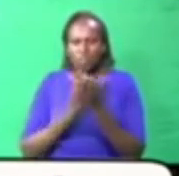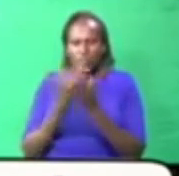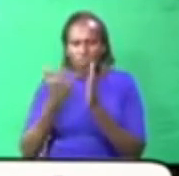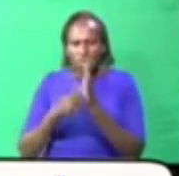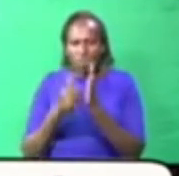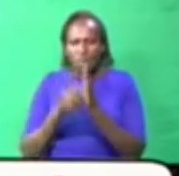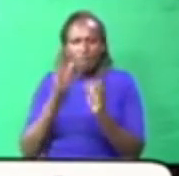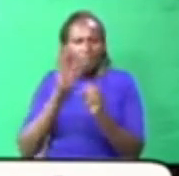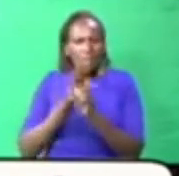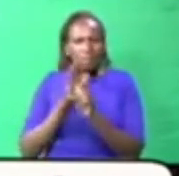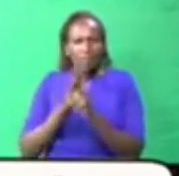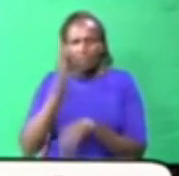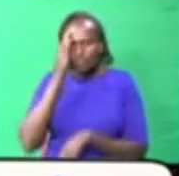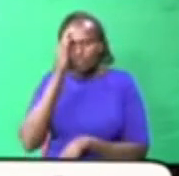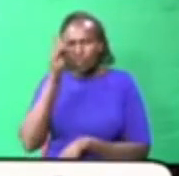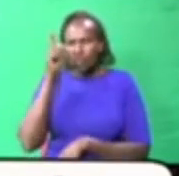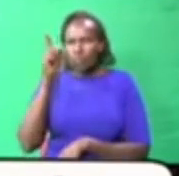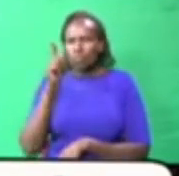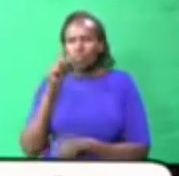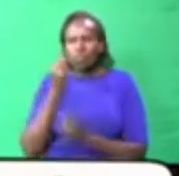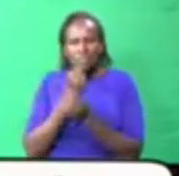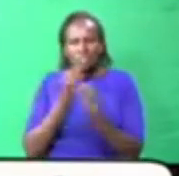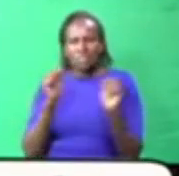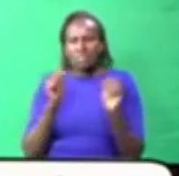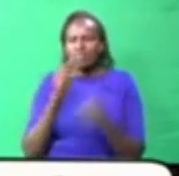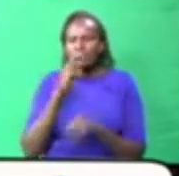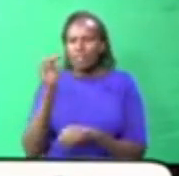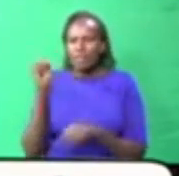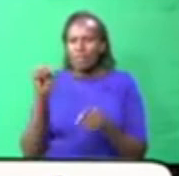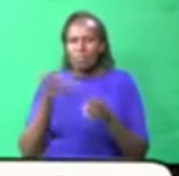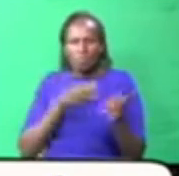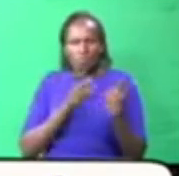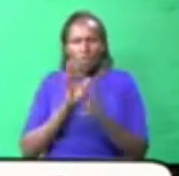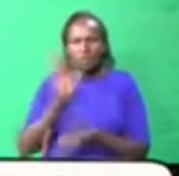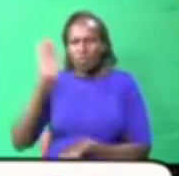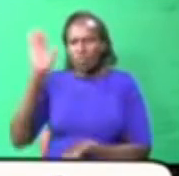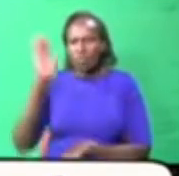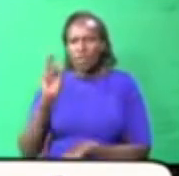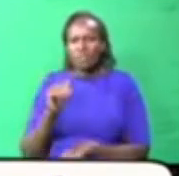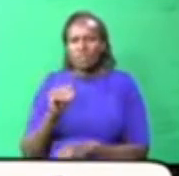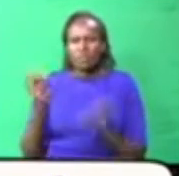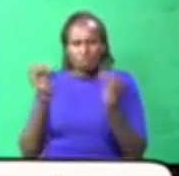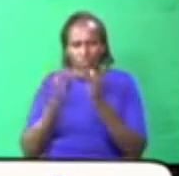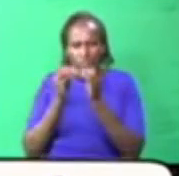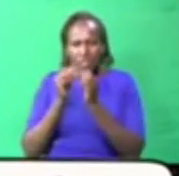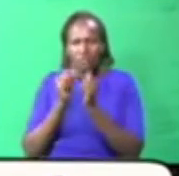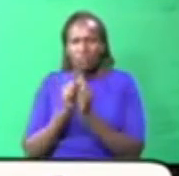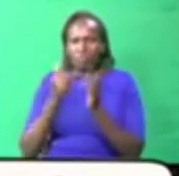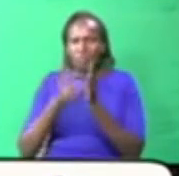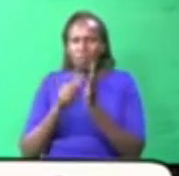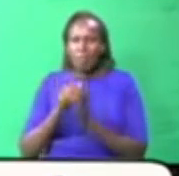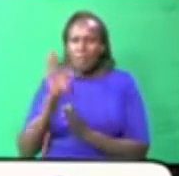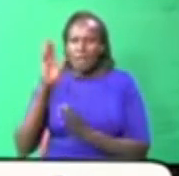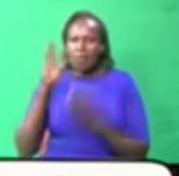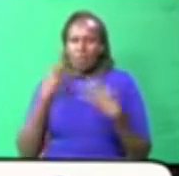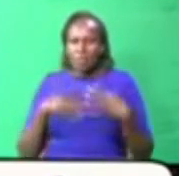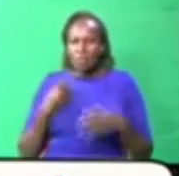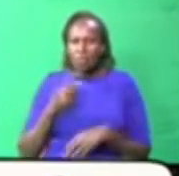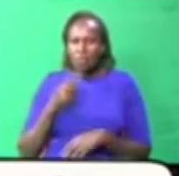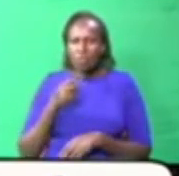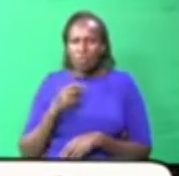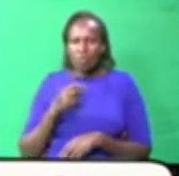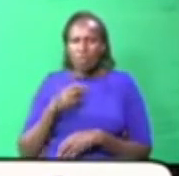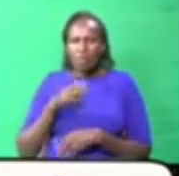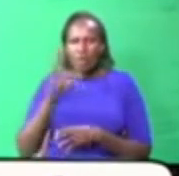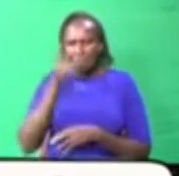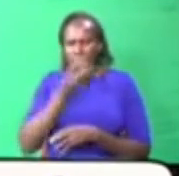Wengi wakakujue Bwana, ukawahifadhi na njia yako ya kiungu, ukakutana mahitaji ya wengi ambao hawana njia, hawana namna siku ya